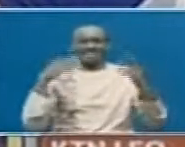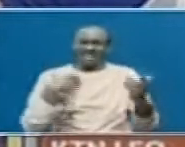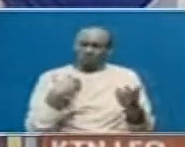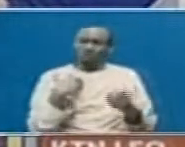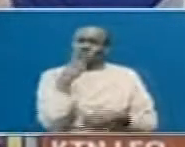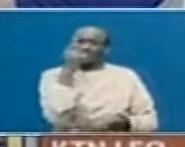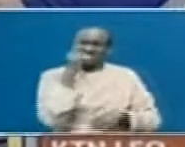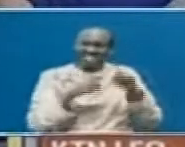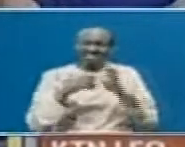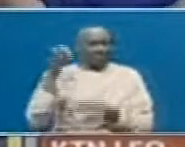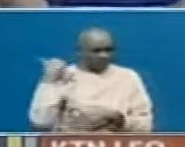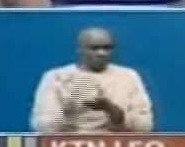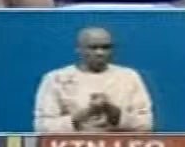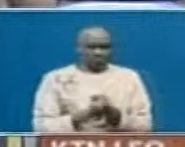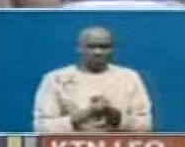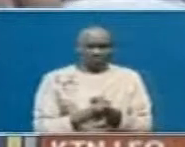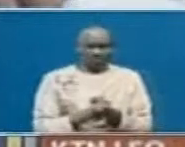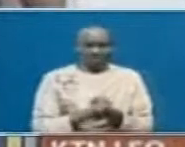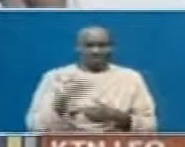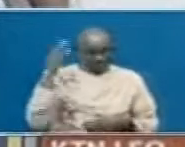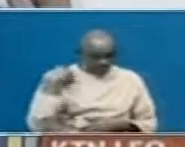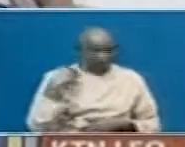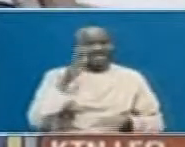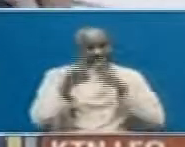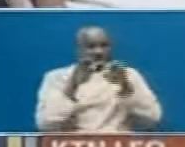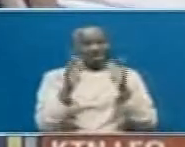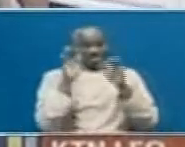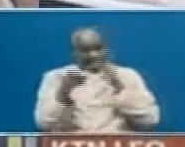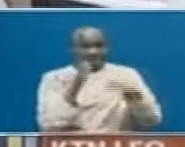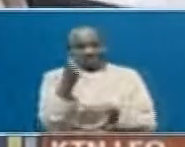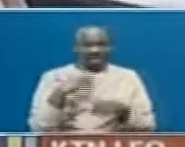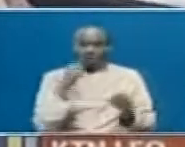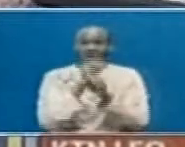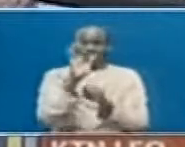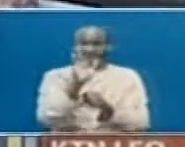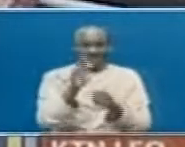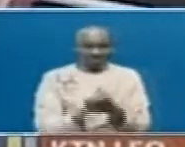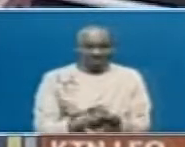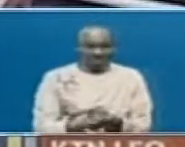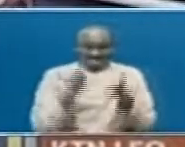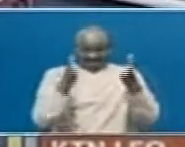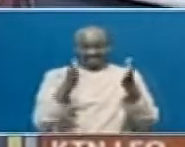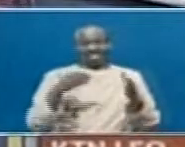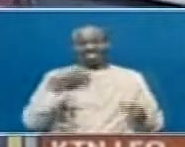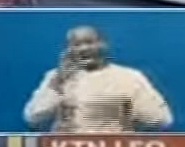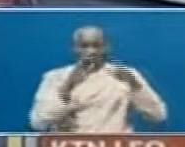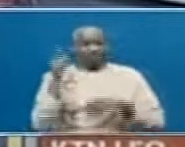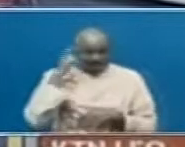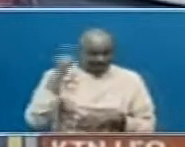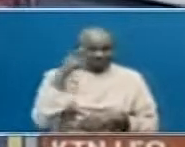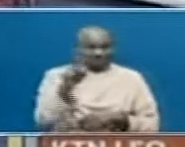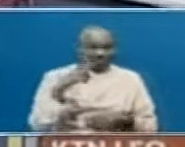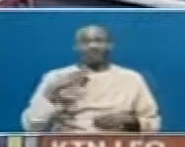iliyopita. Tumekuwa mikrofoni, tuko uwanja wa Nyayo pale. Kazi kwako. Asante, hapa ni katika uwanja wa Nyayo.